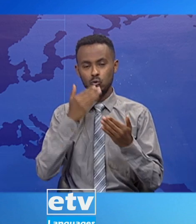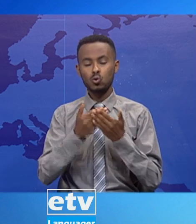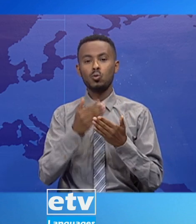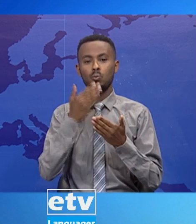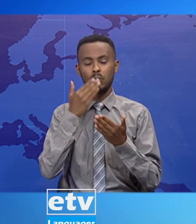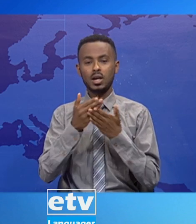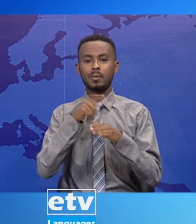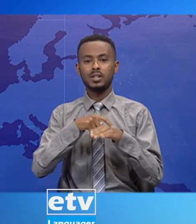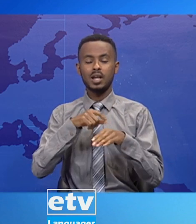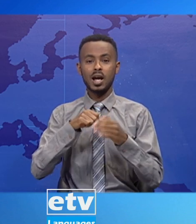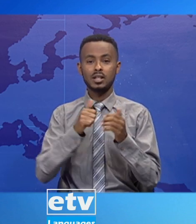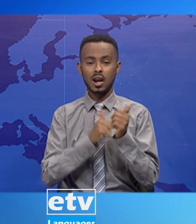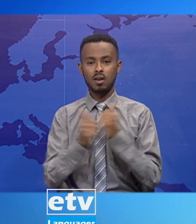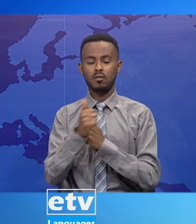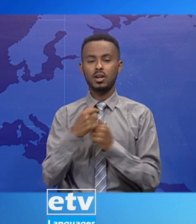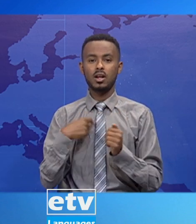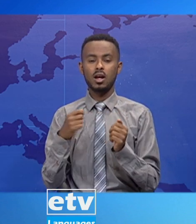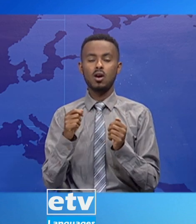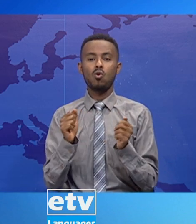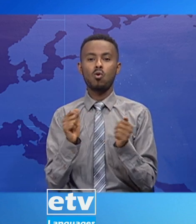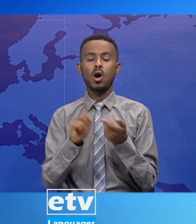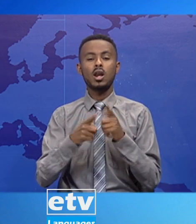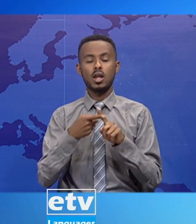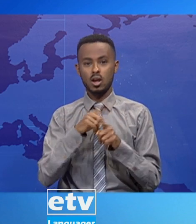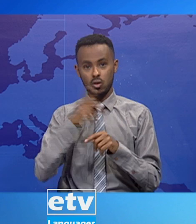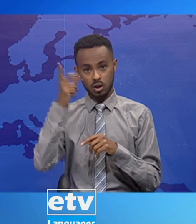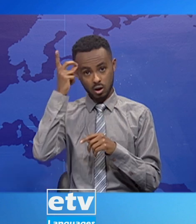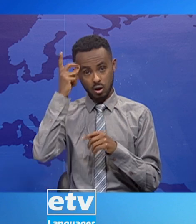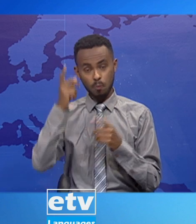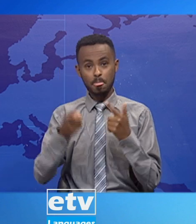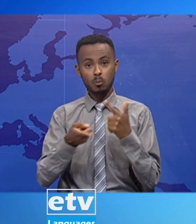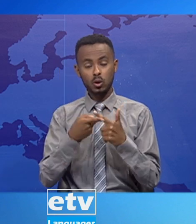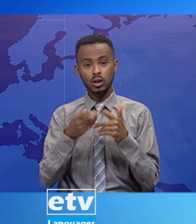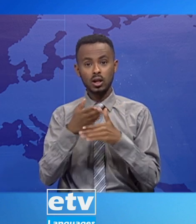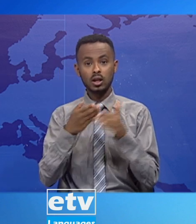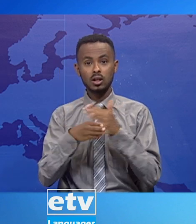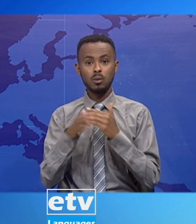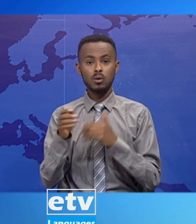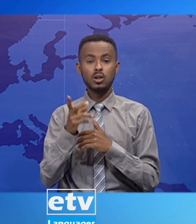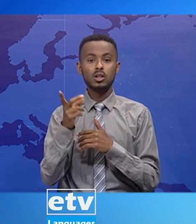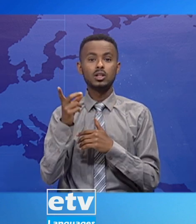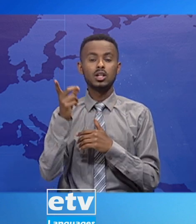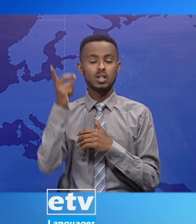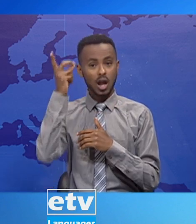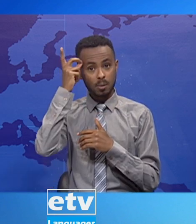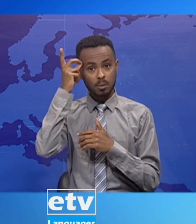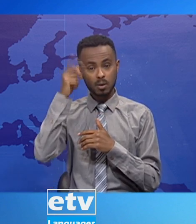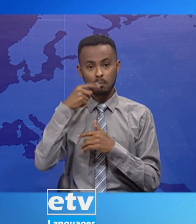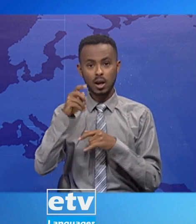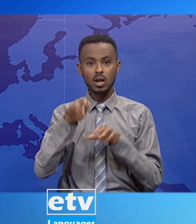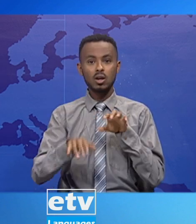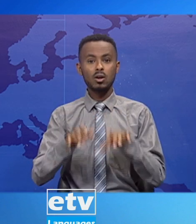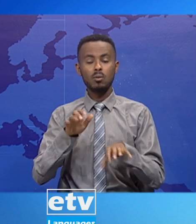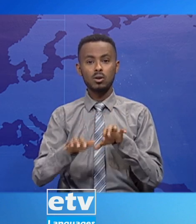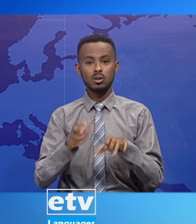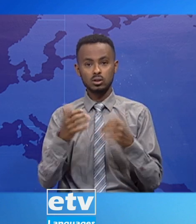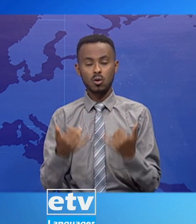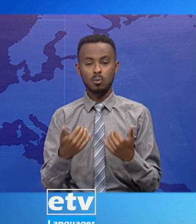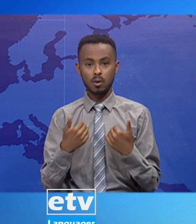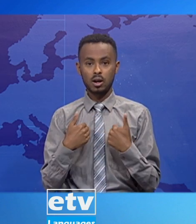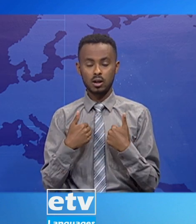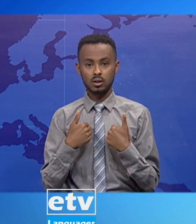ጊዜ ያሳለፍን የሙያ ጓደኛዬ ነው ይርዳው። በሁለተኛ ደረጃ ደግሞ የሻለም የሚባል ኪቦርዲስት አሁንም